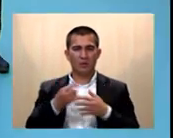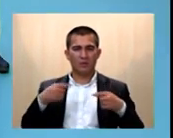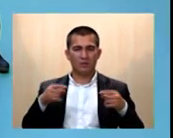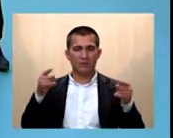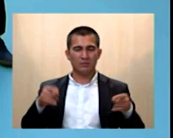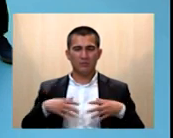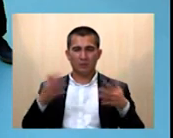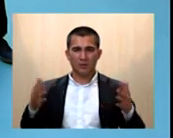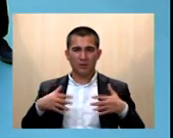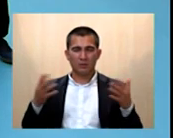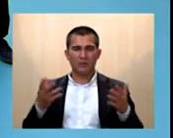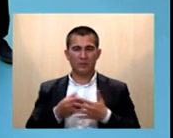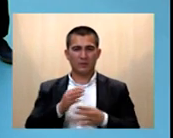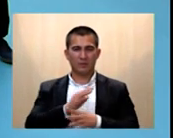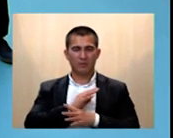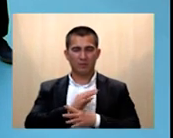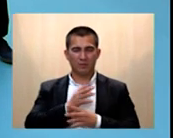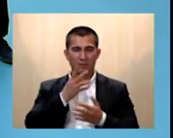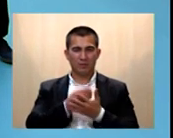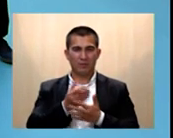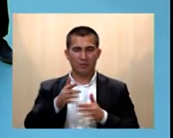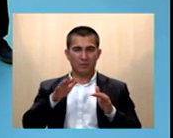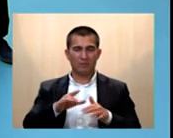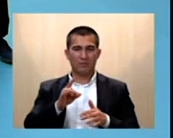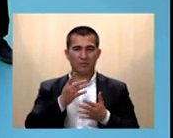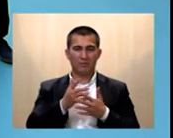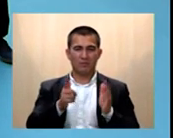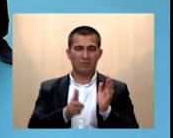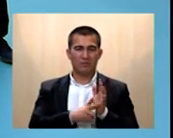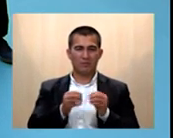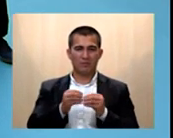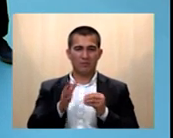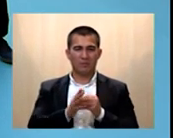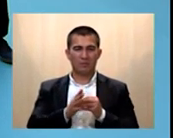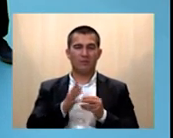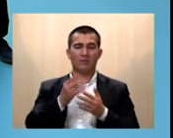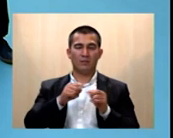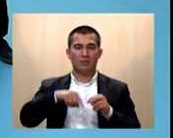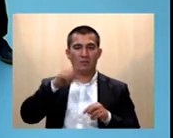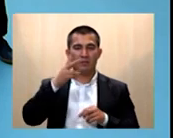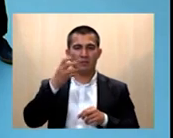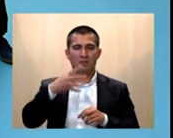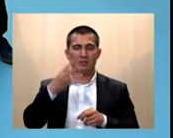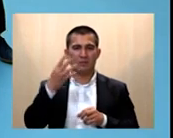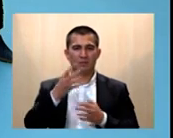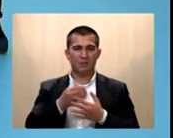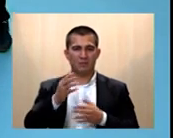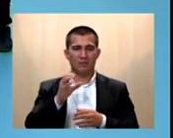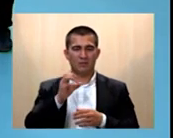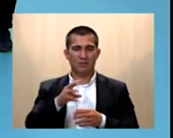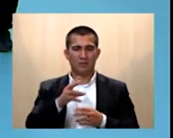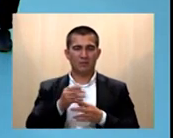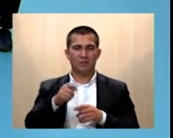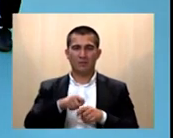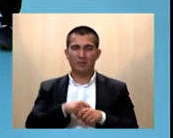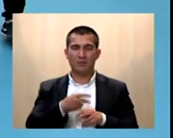stadionlarimizda, maydonlarimizda darvozaning uzunligi 715 ga, balandligi 244.